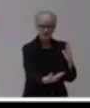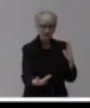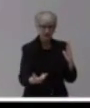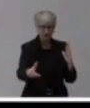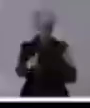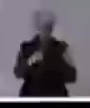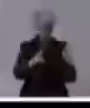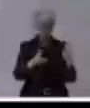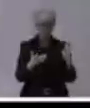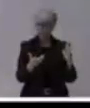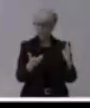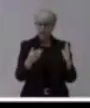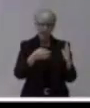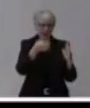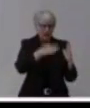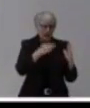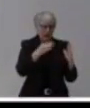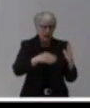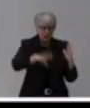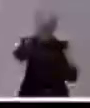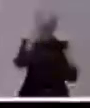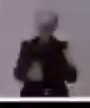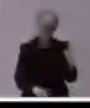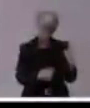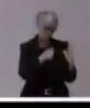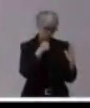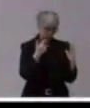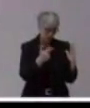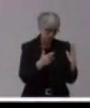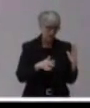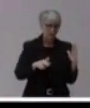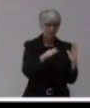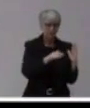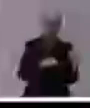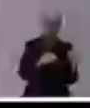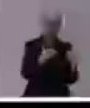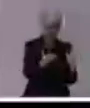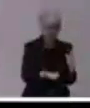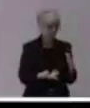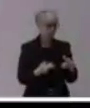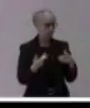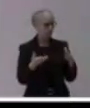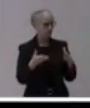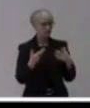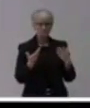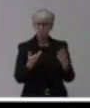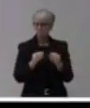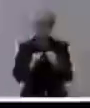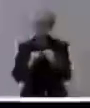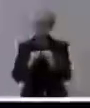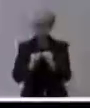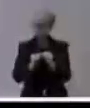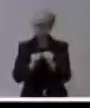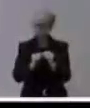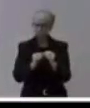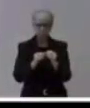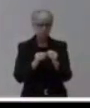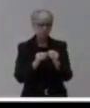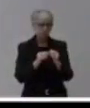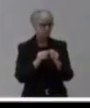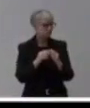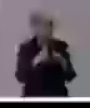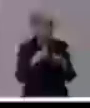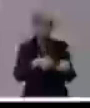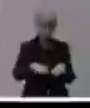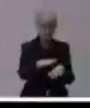Adesso non mi fermo a citarle tutte, però i piani di zona del Corsichese, del Sud Visconteo, il